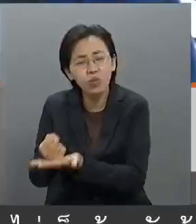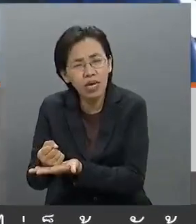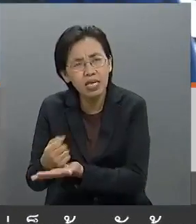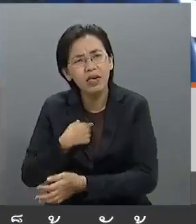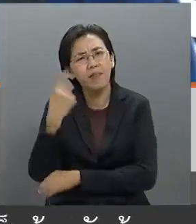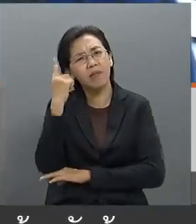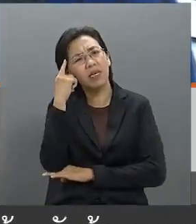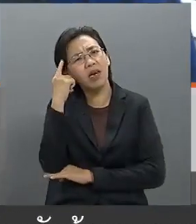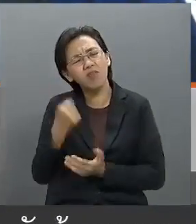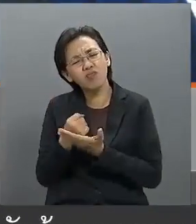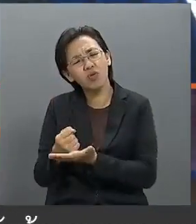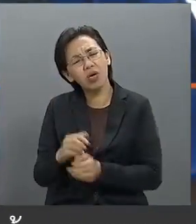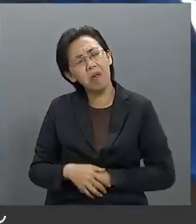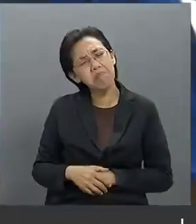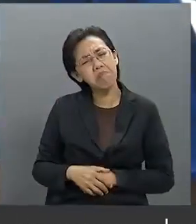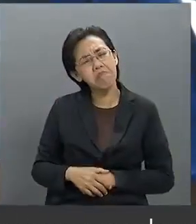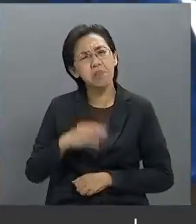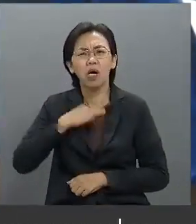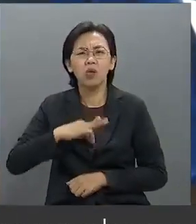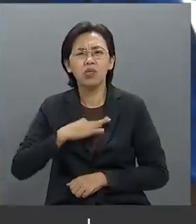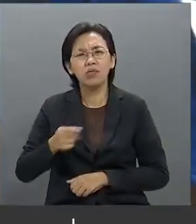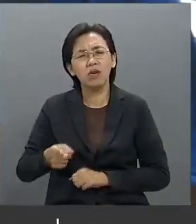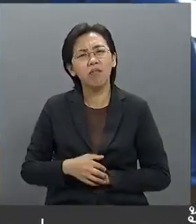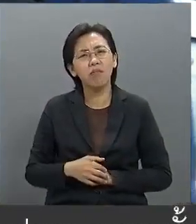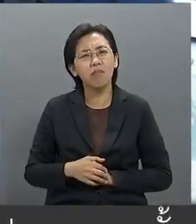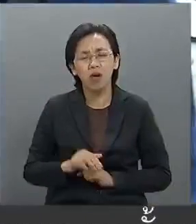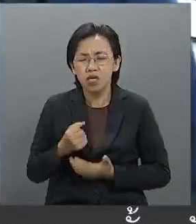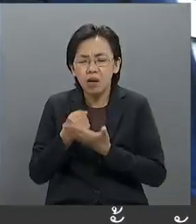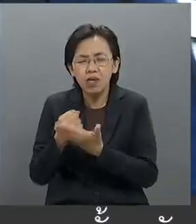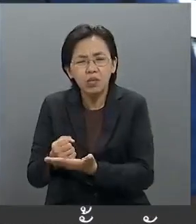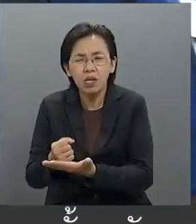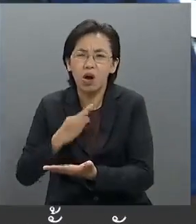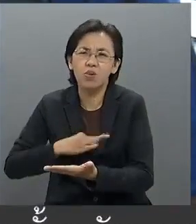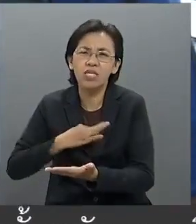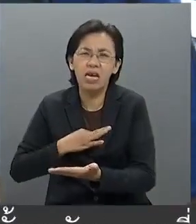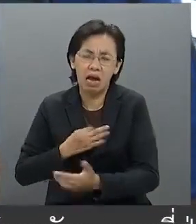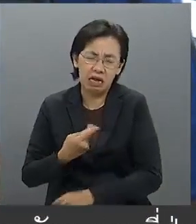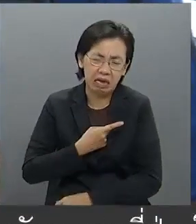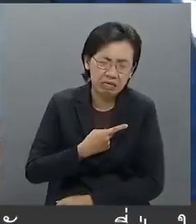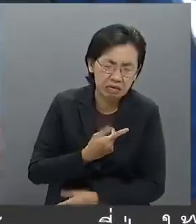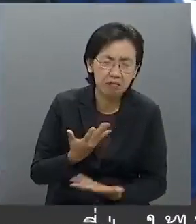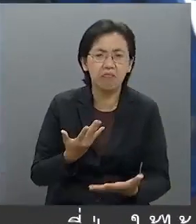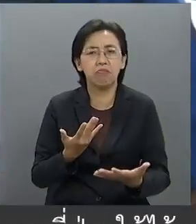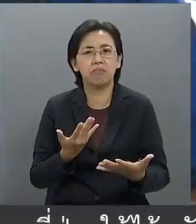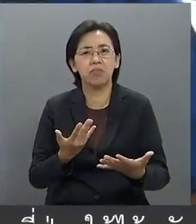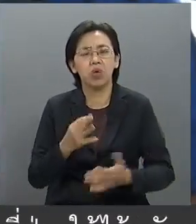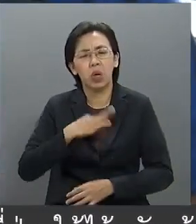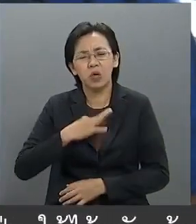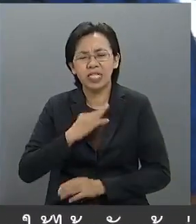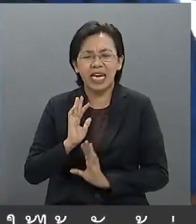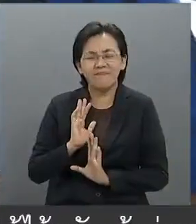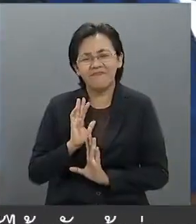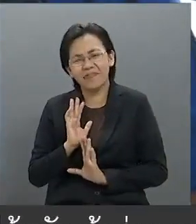าเขาคงอาจจะไม่ค่อยรู้สึกแบบอาจจะเกรงใจเราหรือไม่ภูมิใจ